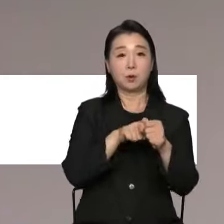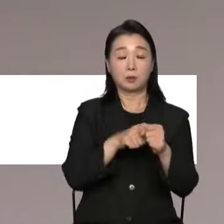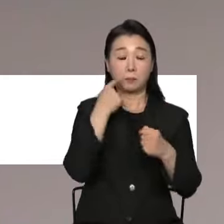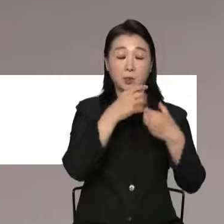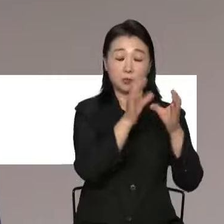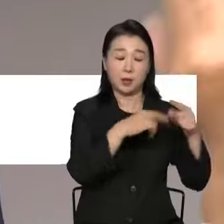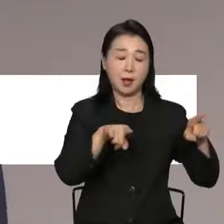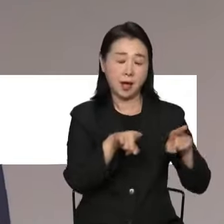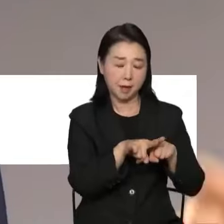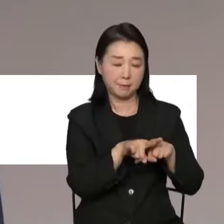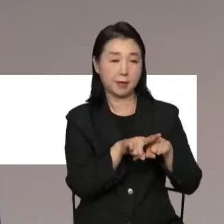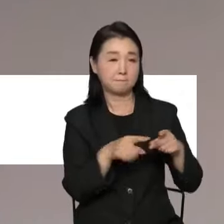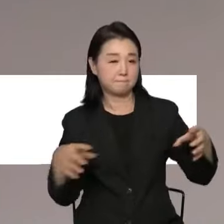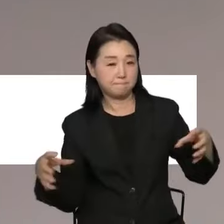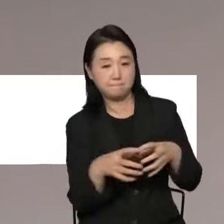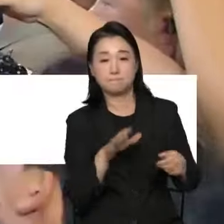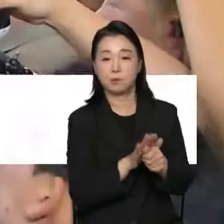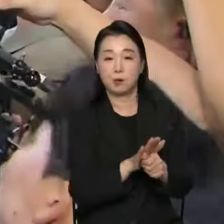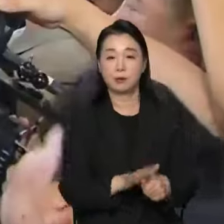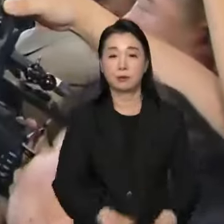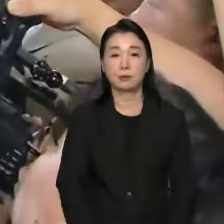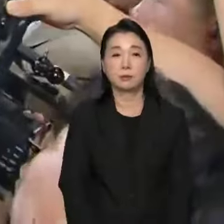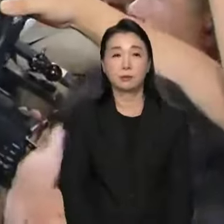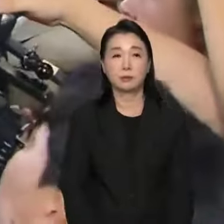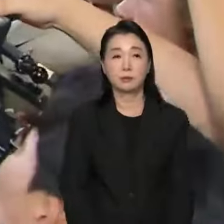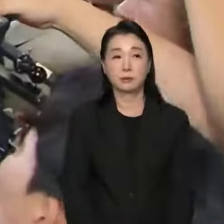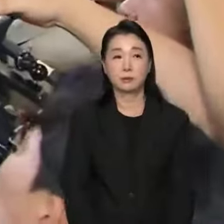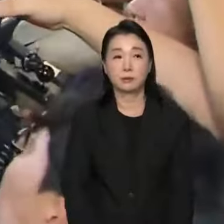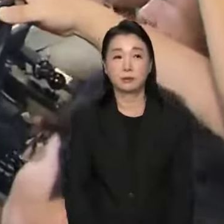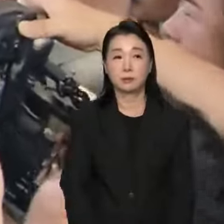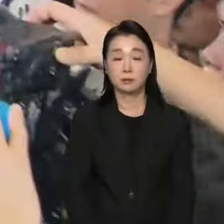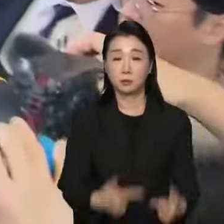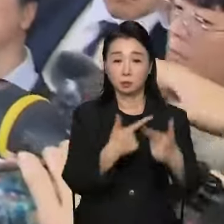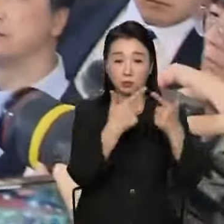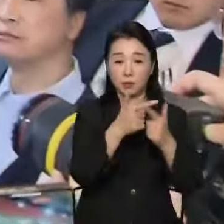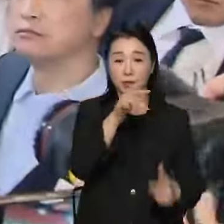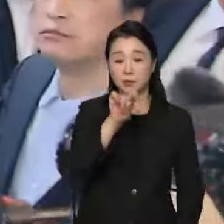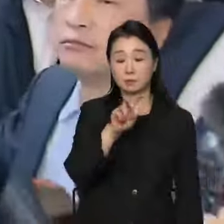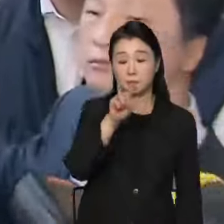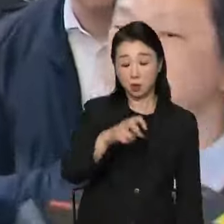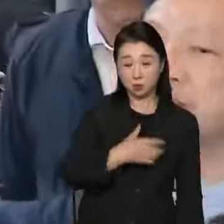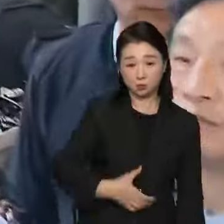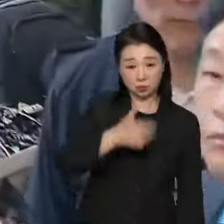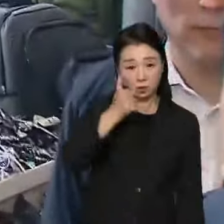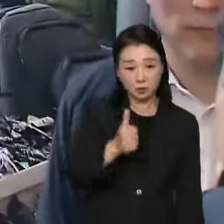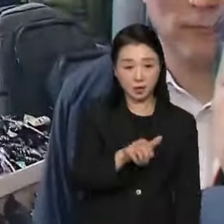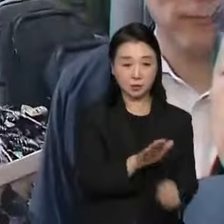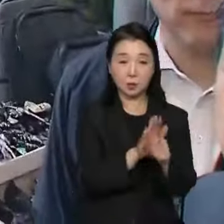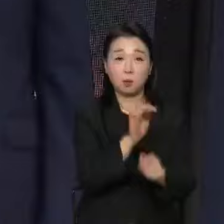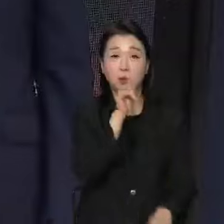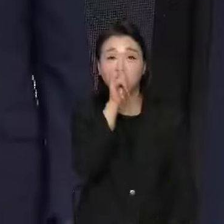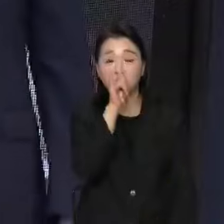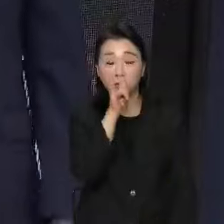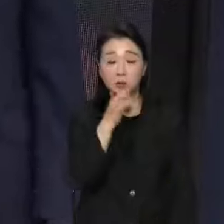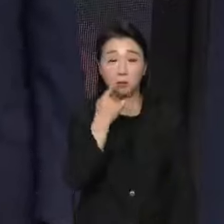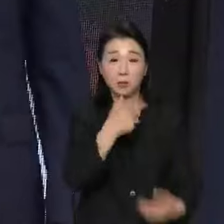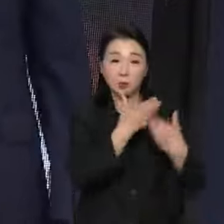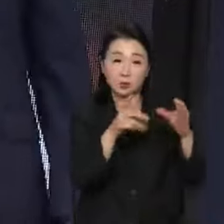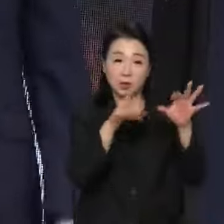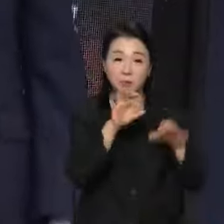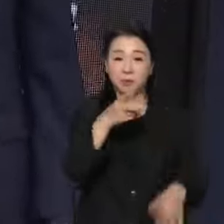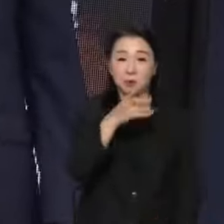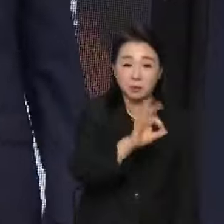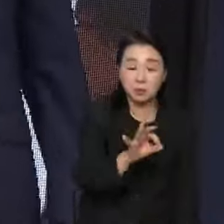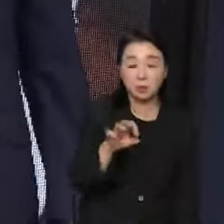민주당과 철저하게 협력할 것입니다. 이런 가운데 부산 금정구청장 보궐선거에 나서는 민주당 김경지